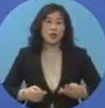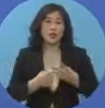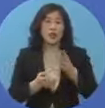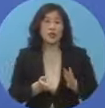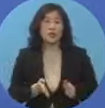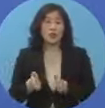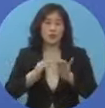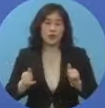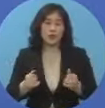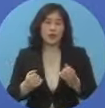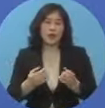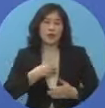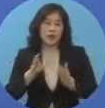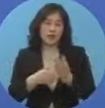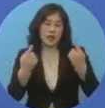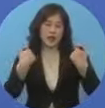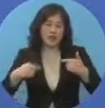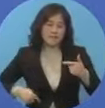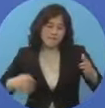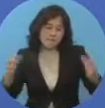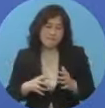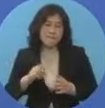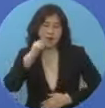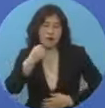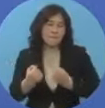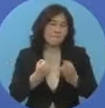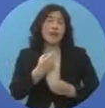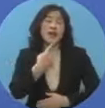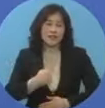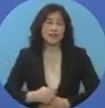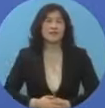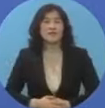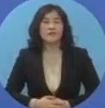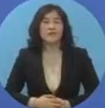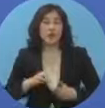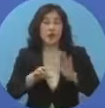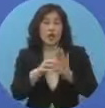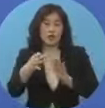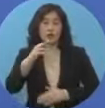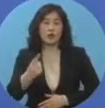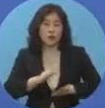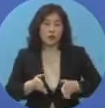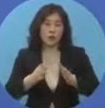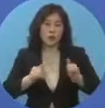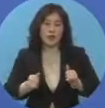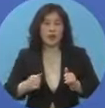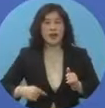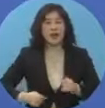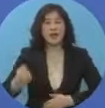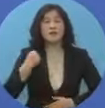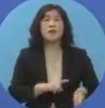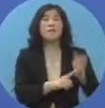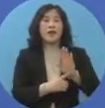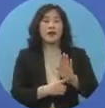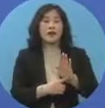때마다 똘똘 뭉쳐 어려움을 헤쳐 나온 괴로운 분들이 있었습니다 코로나 일고 동안 전남 도민 의 저력을 발휘해